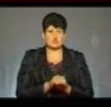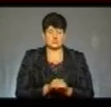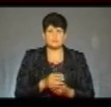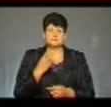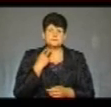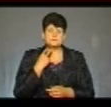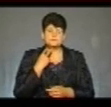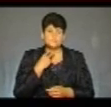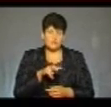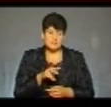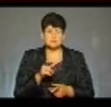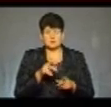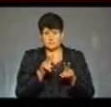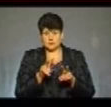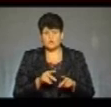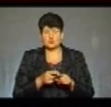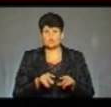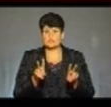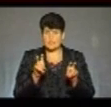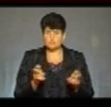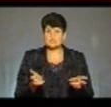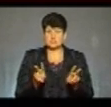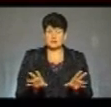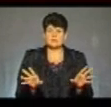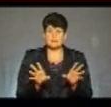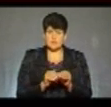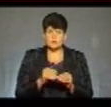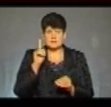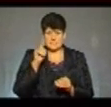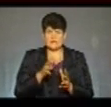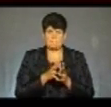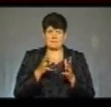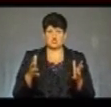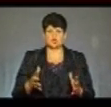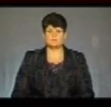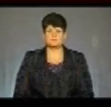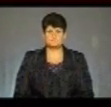Ми відслідковуватимемо далі цю тему, тож залишайтеся з нами, щоб знати більше.